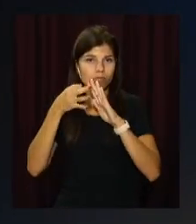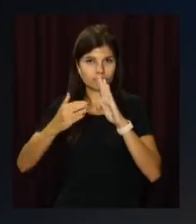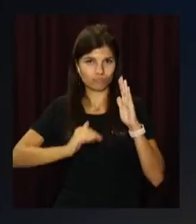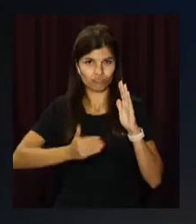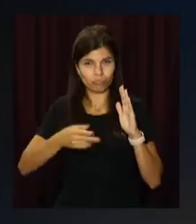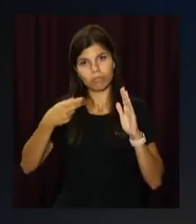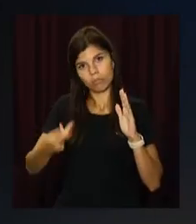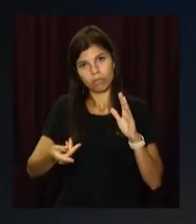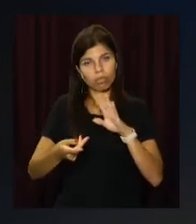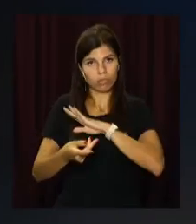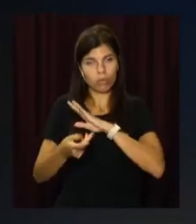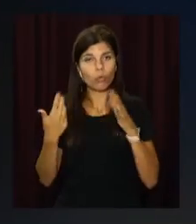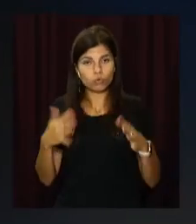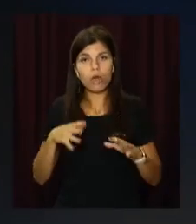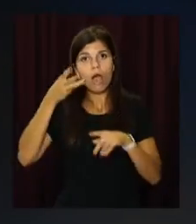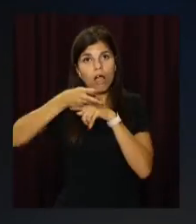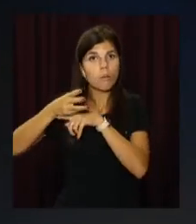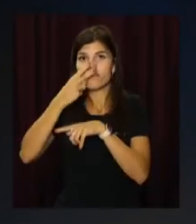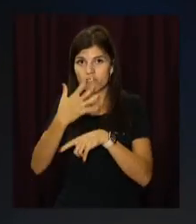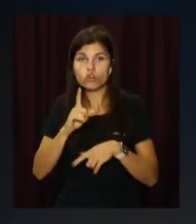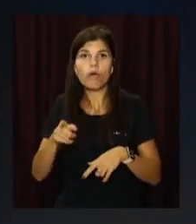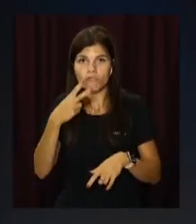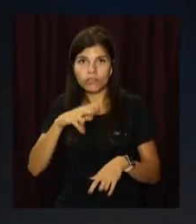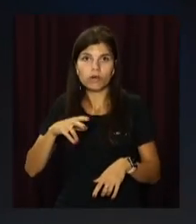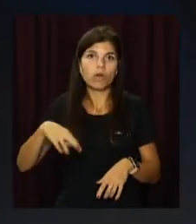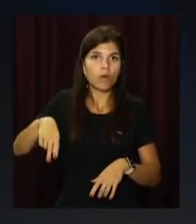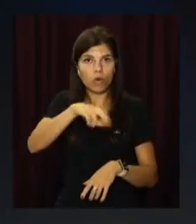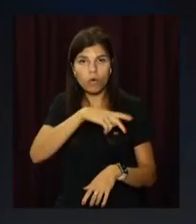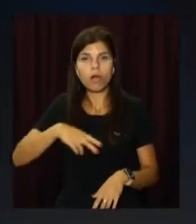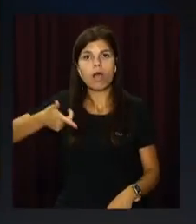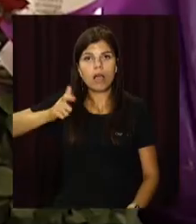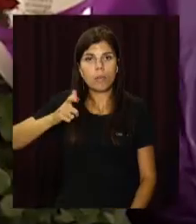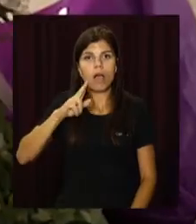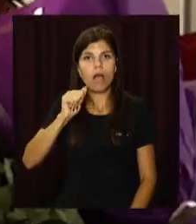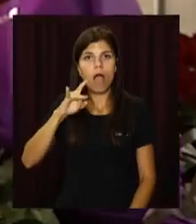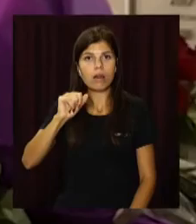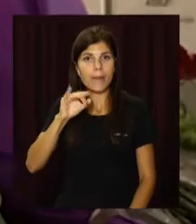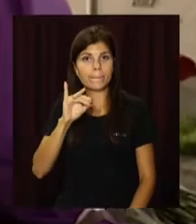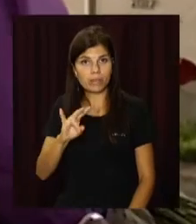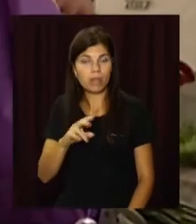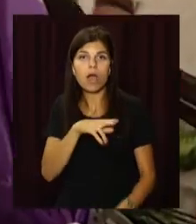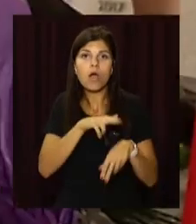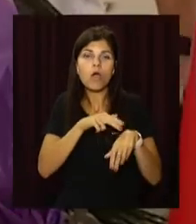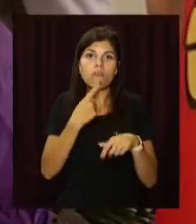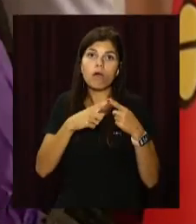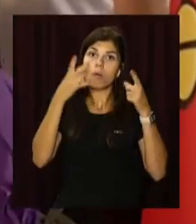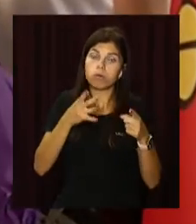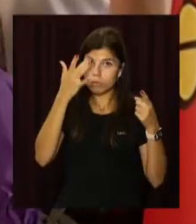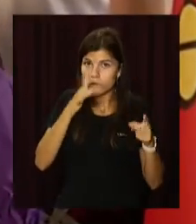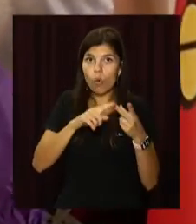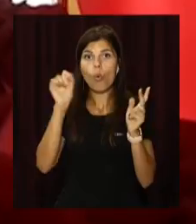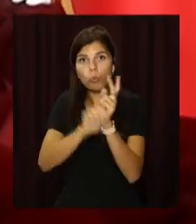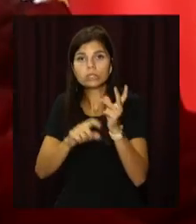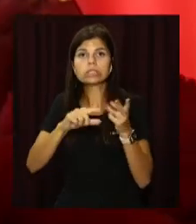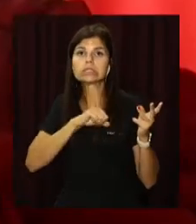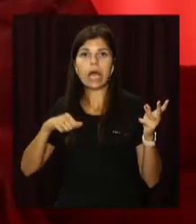він ходив у селею з карабіном. Правоохоронці розглядають три версії трагедії – вбивство, самогубство та